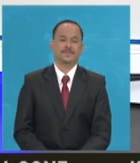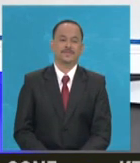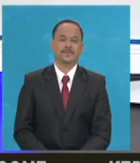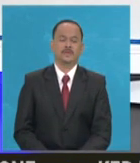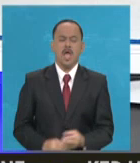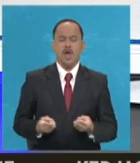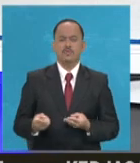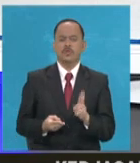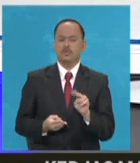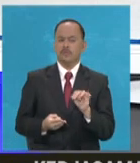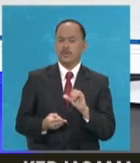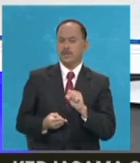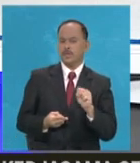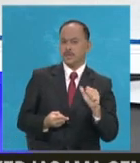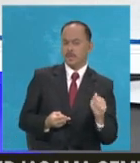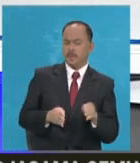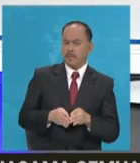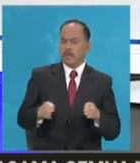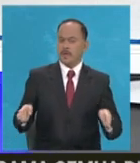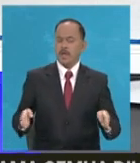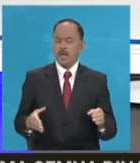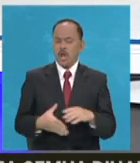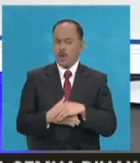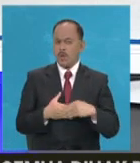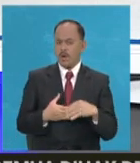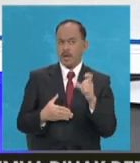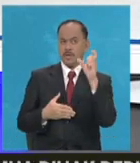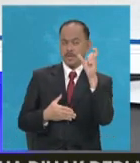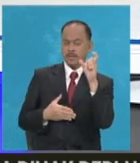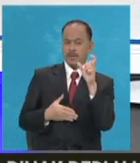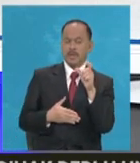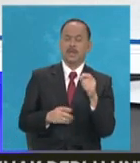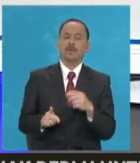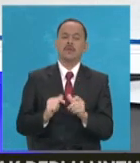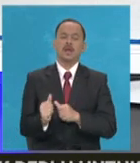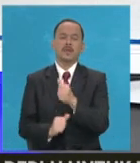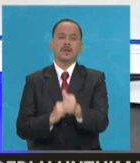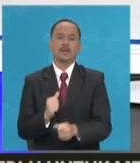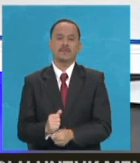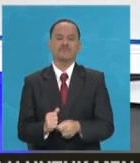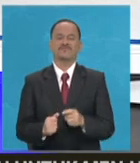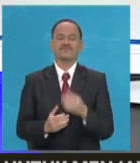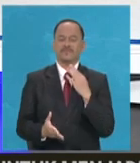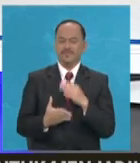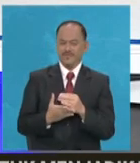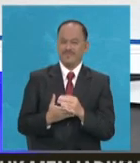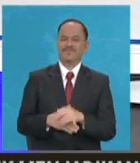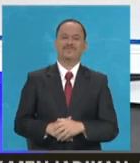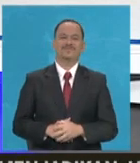usaha Yunisa mengembangkan bidang keuangan Islam di peringkat antara bangsa mendapat pengiripan